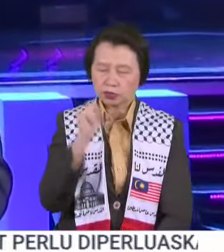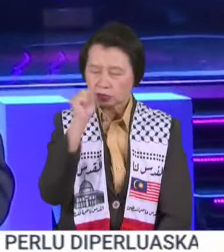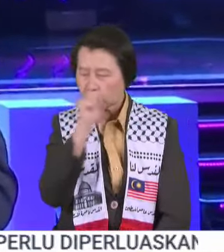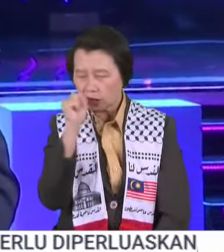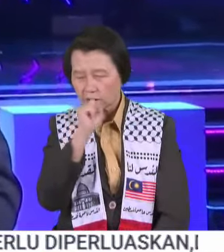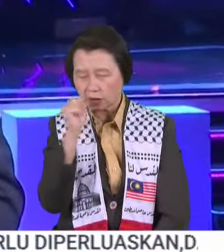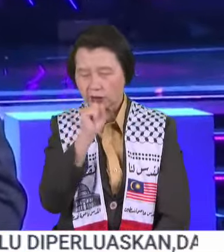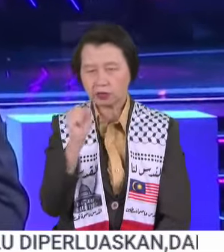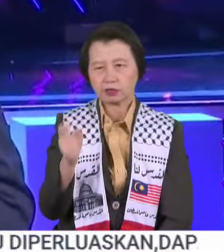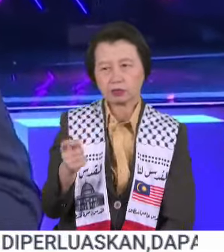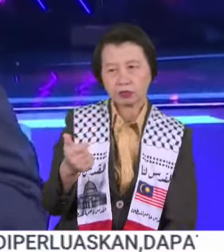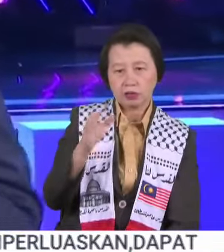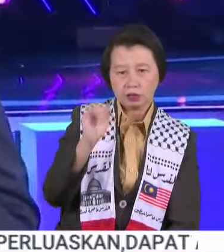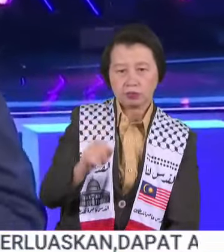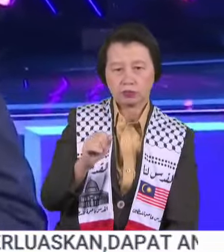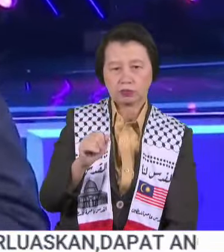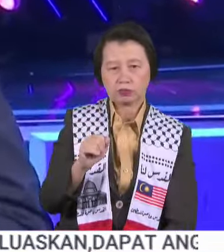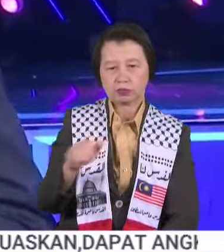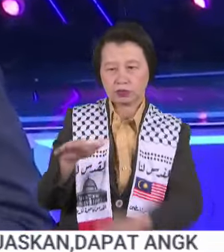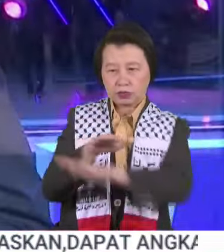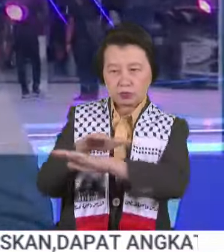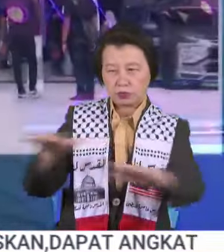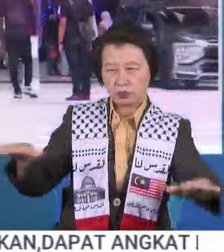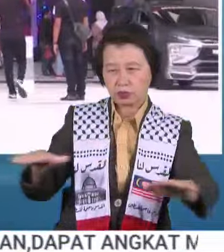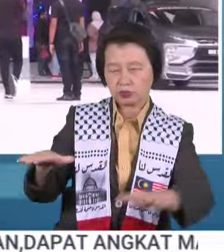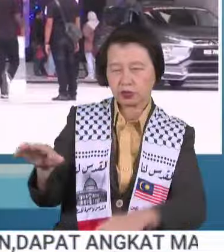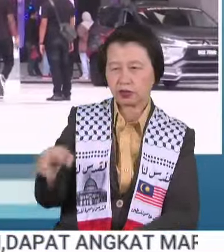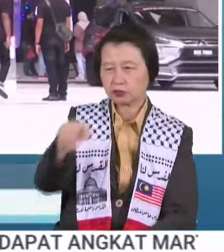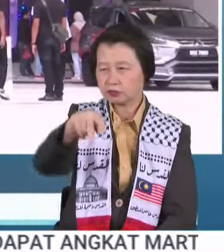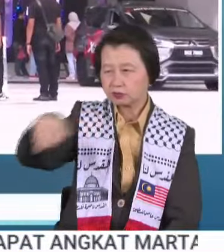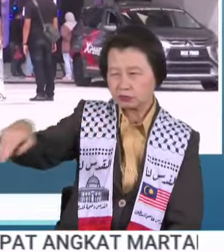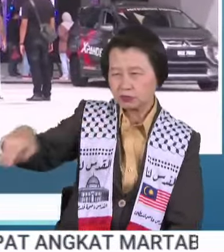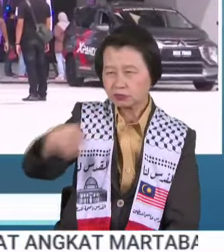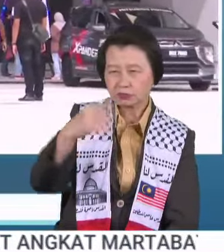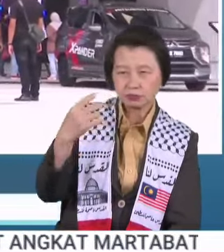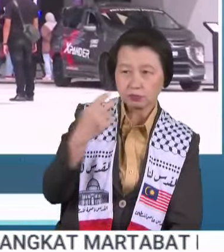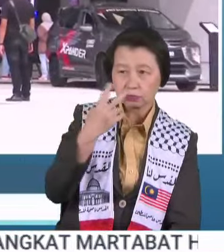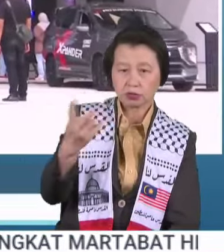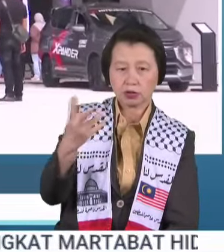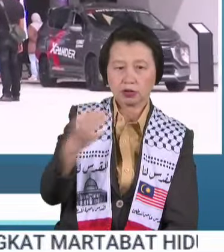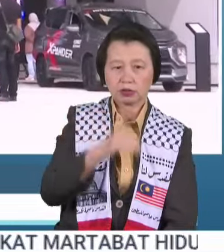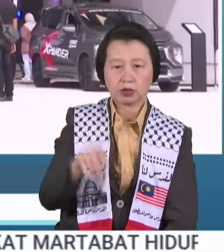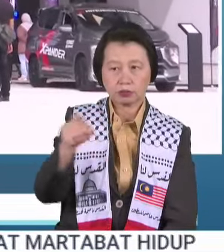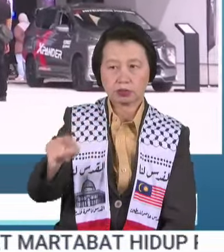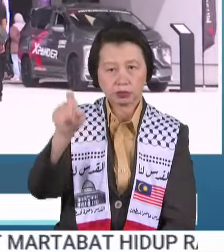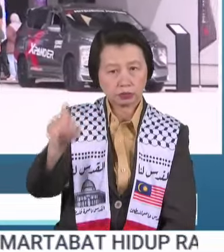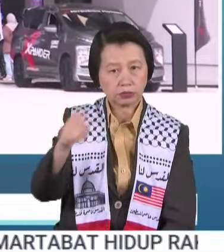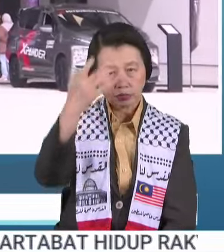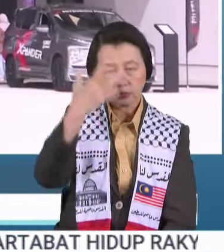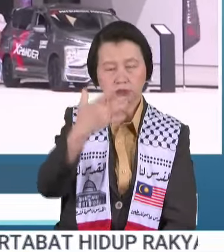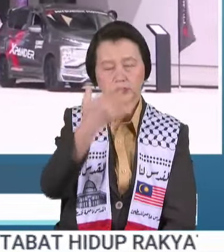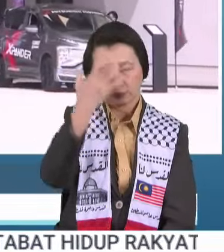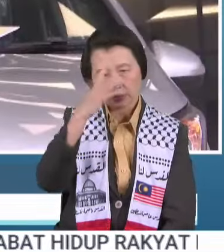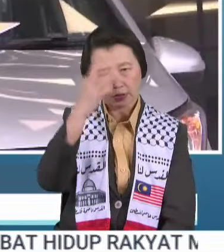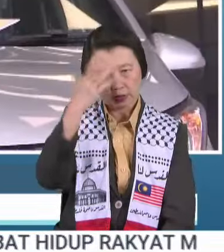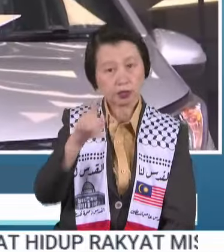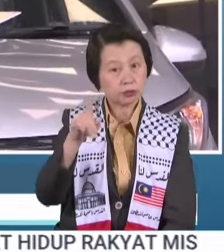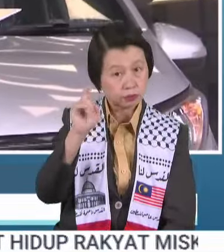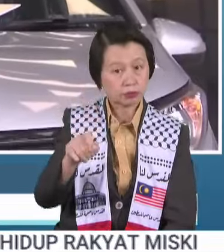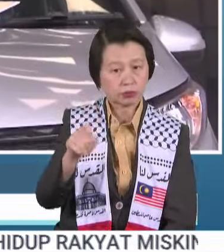nyanyian mereka dan juga dapat menguasai pentas. Dan kemudian daripada itu mereka juga pandai